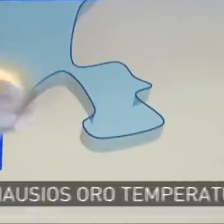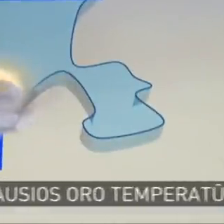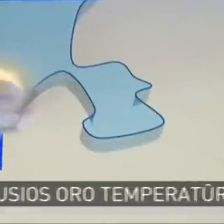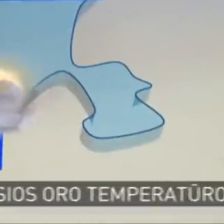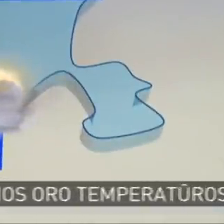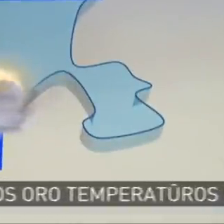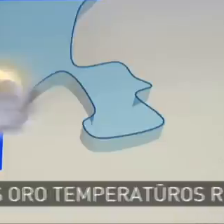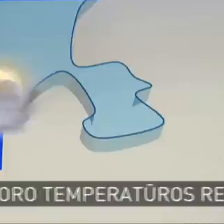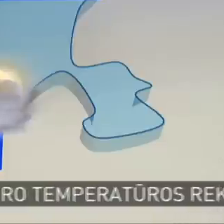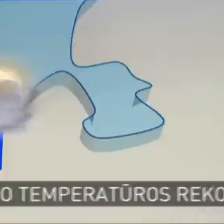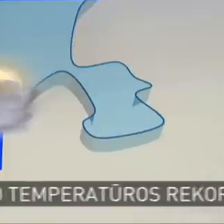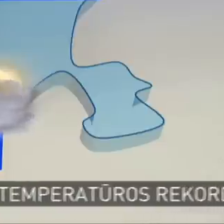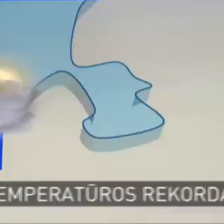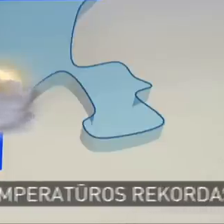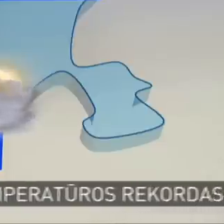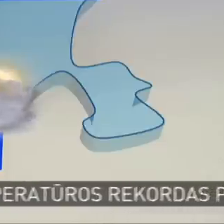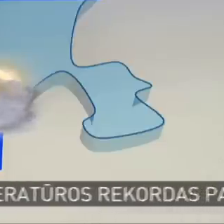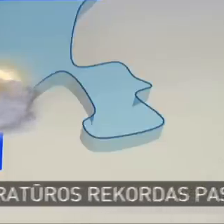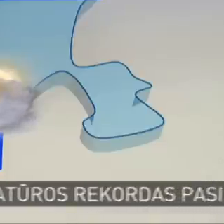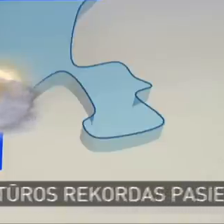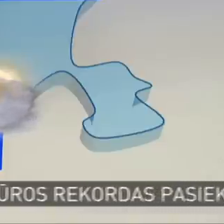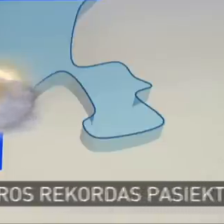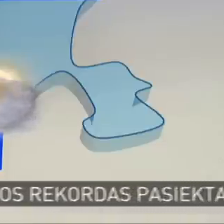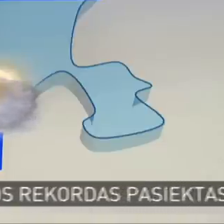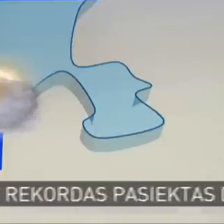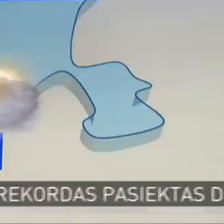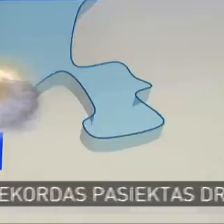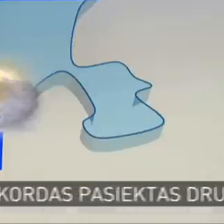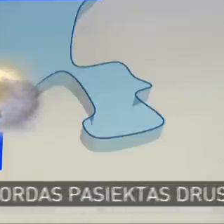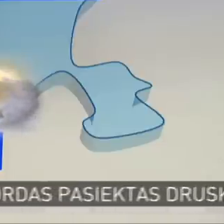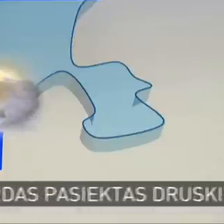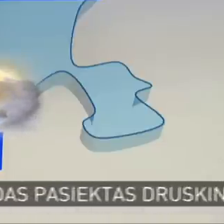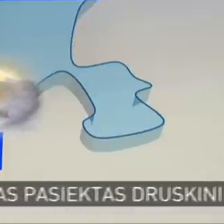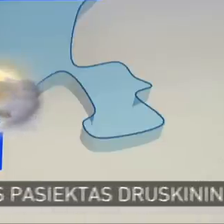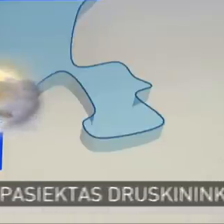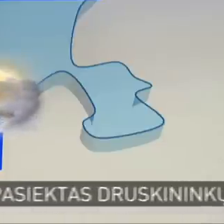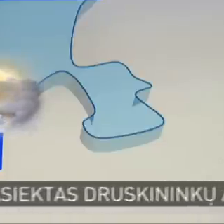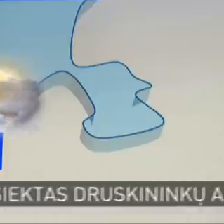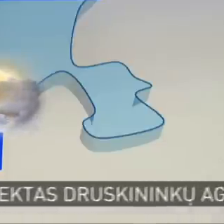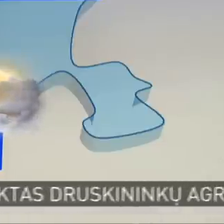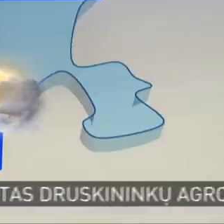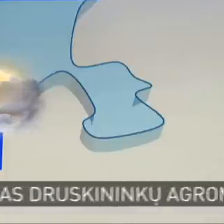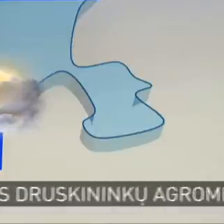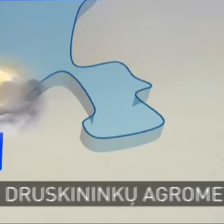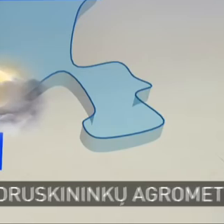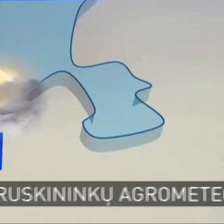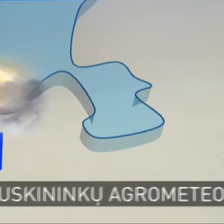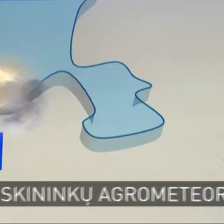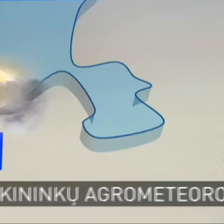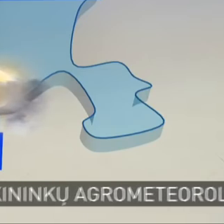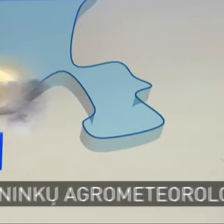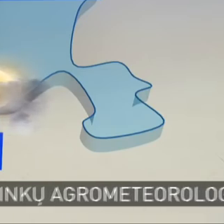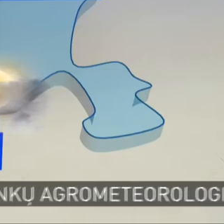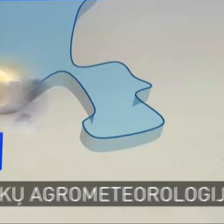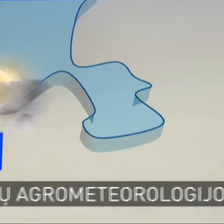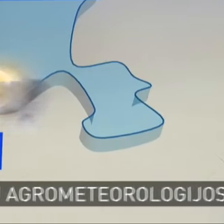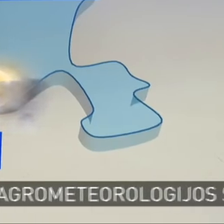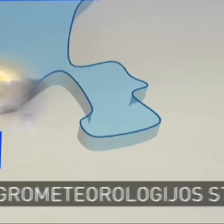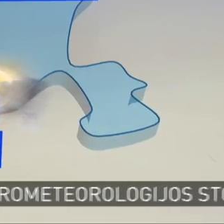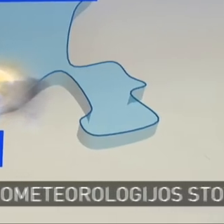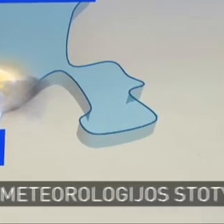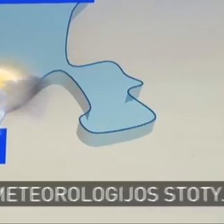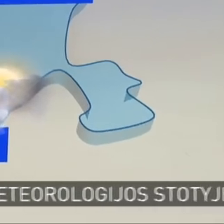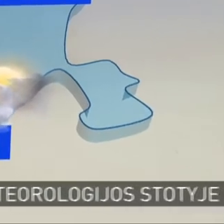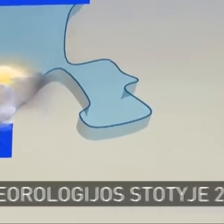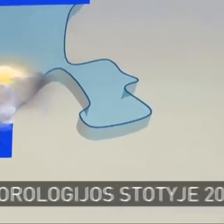taip pat sušils iki +1-4 laipsnių. Be kritulių dar viena saulėta diena, tik stiprėjantis vėjas primins apie artėjančius